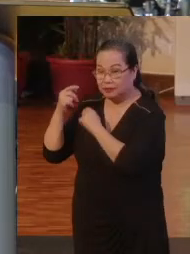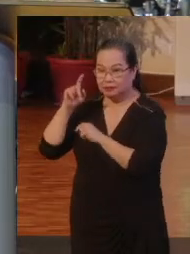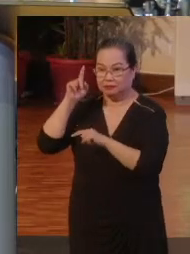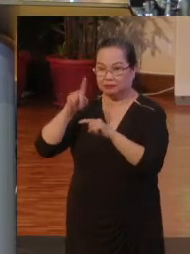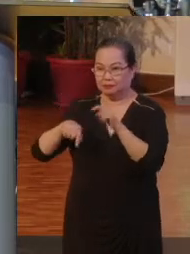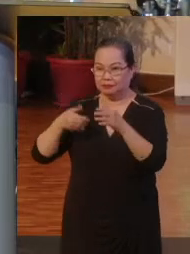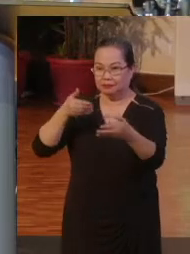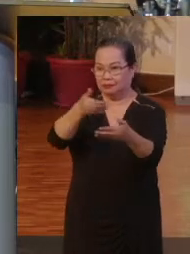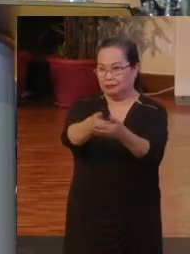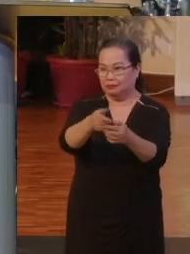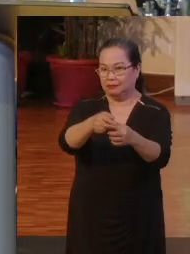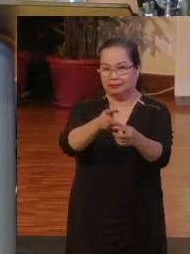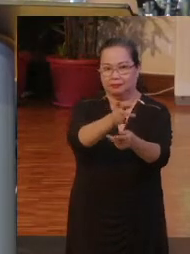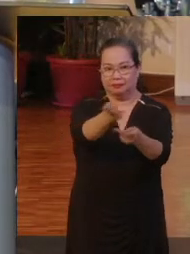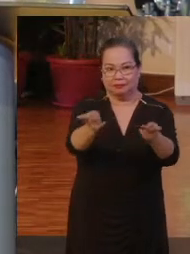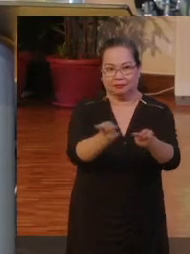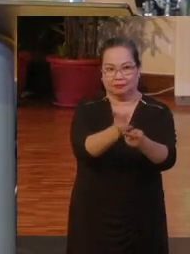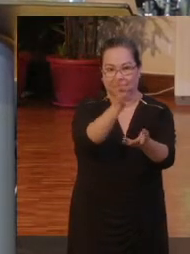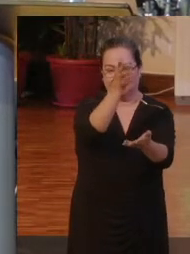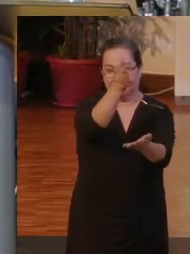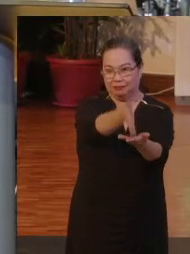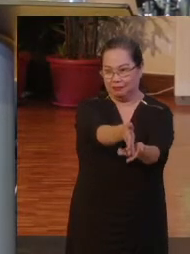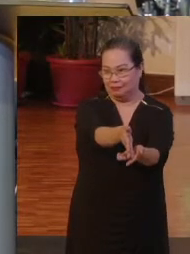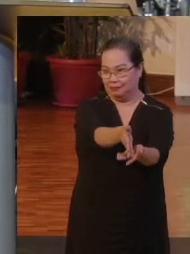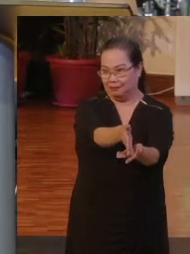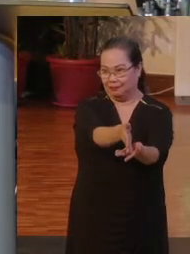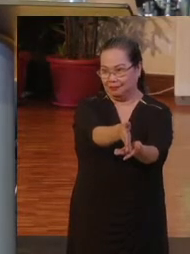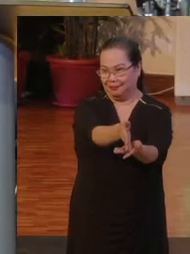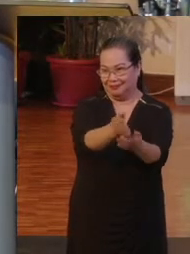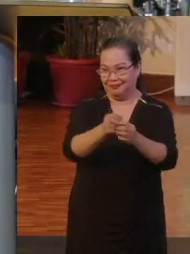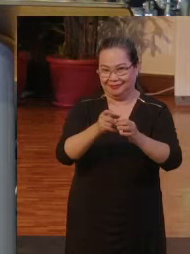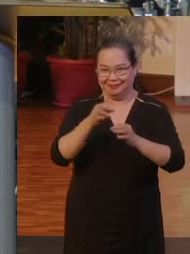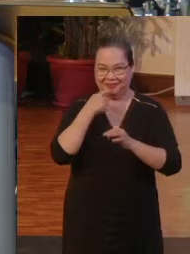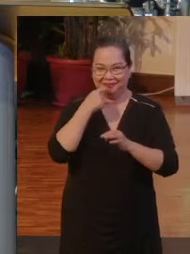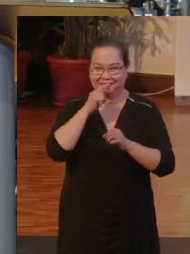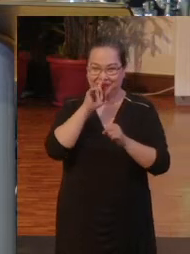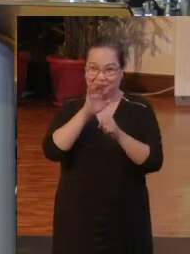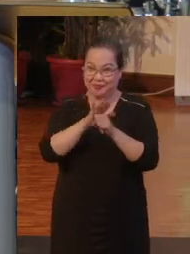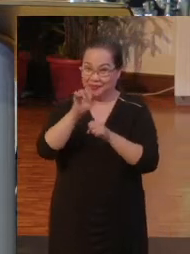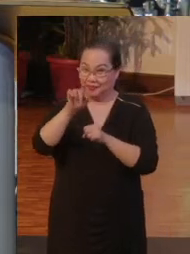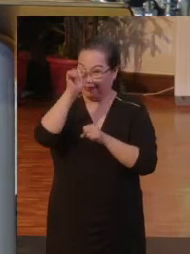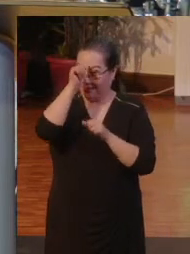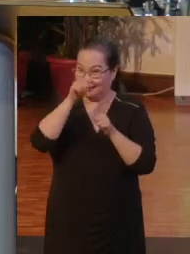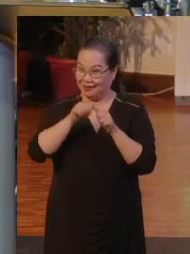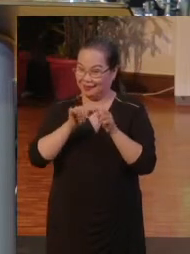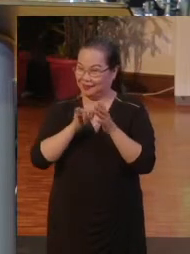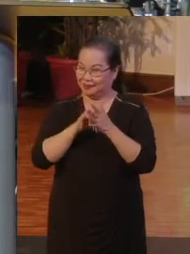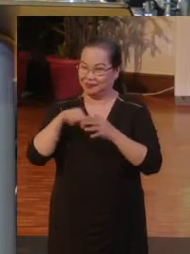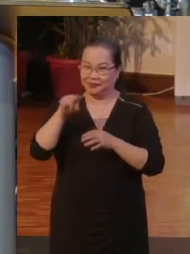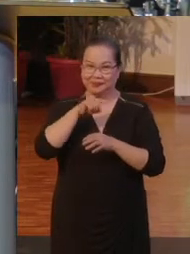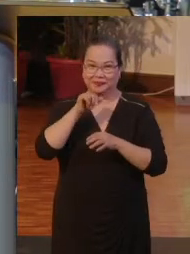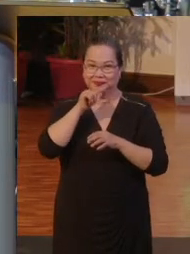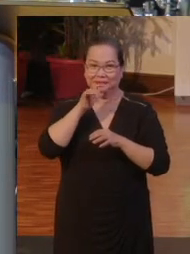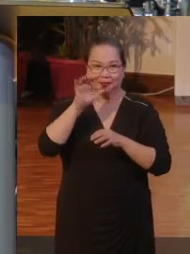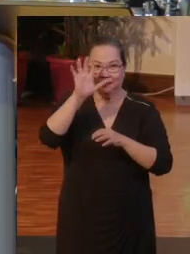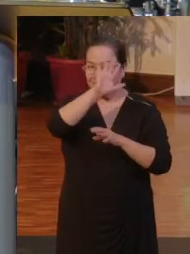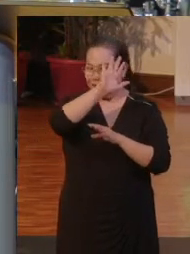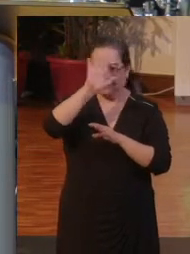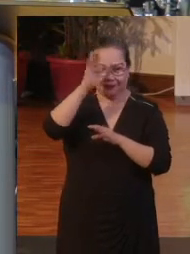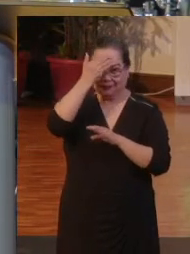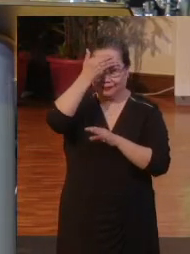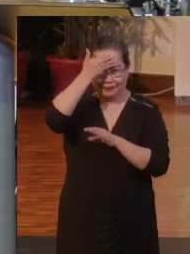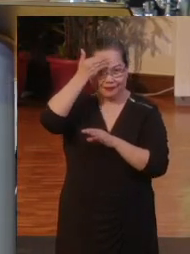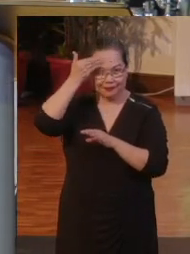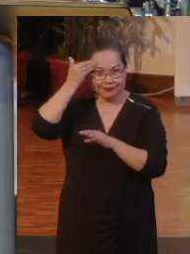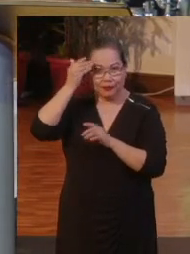hindi makararating sa paroroonan. Ito ay isang paalala na hindi natin dapat kalimutan ang